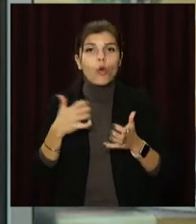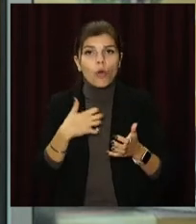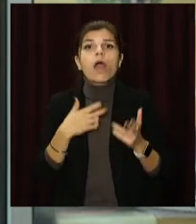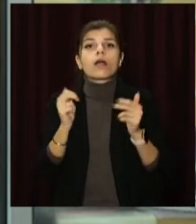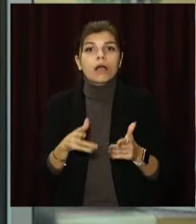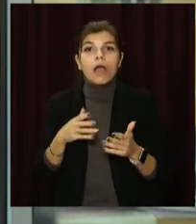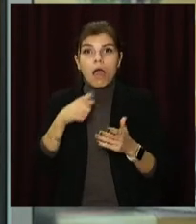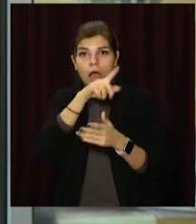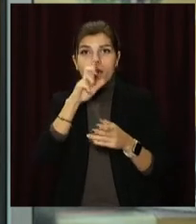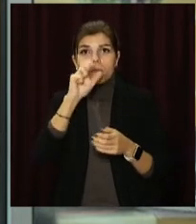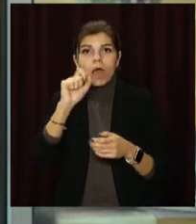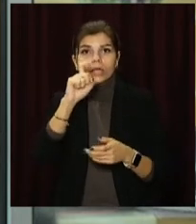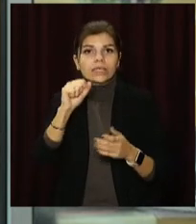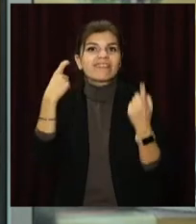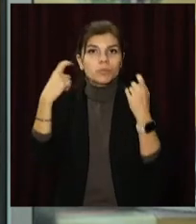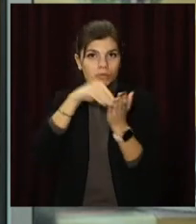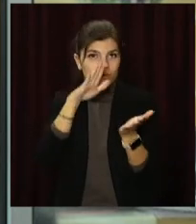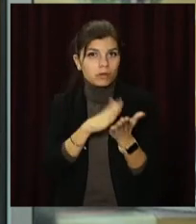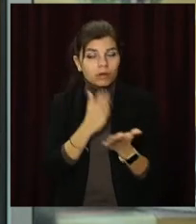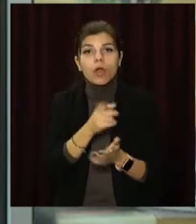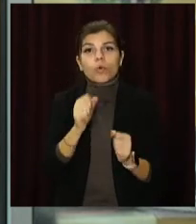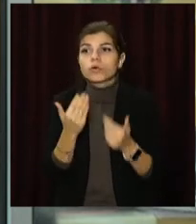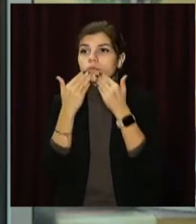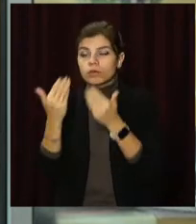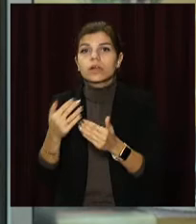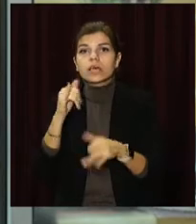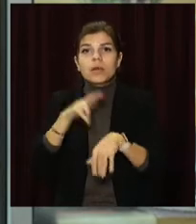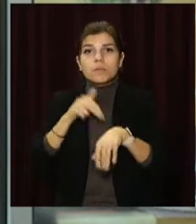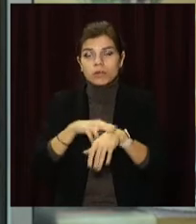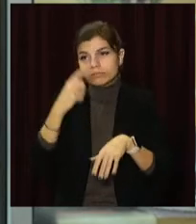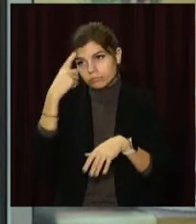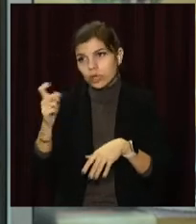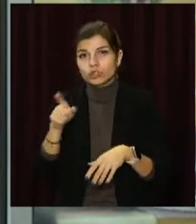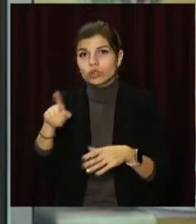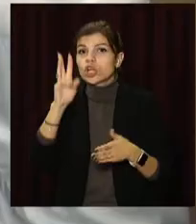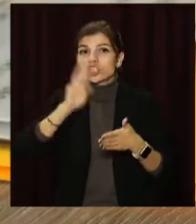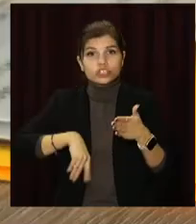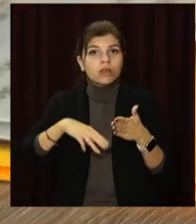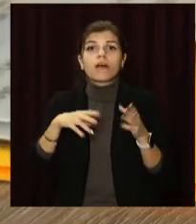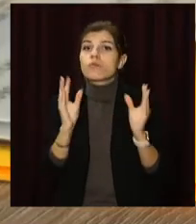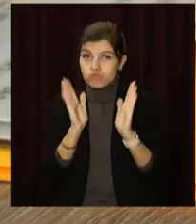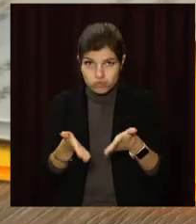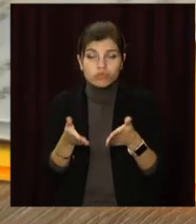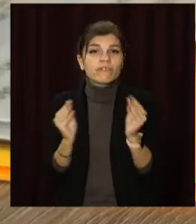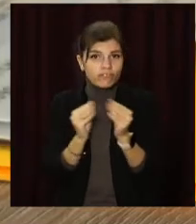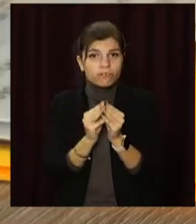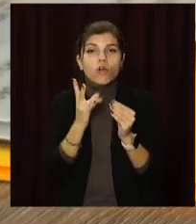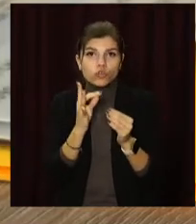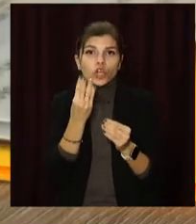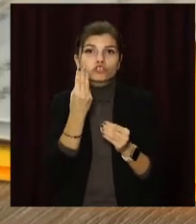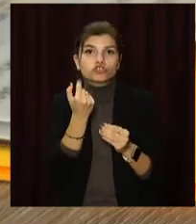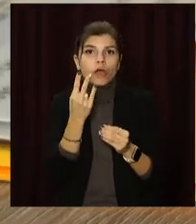центру імунізації і у присутності поліції підтвердити, що сертифікат куплений. Штрафу не уникнути, але з'явиться шанс